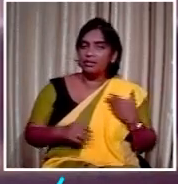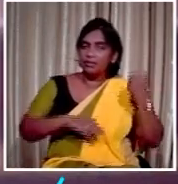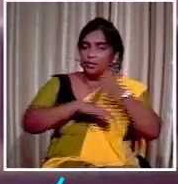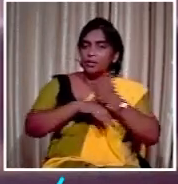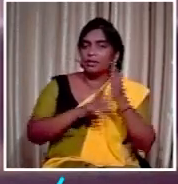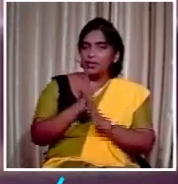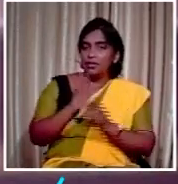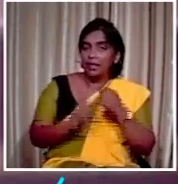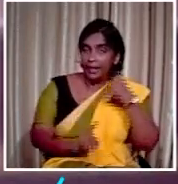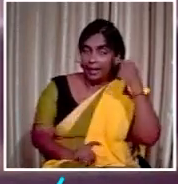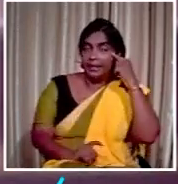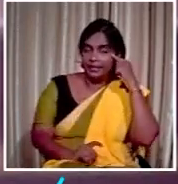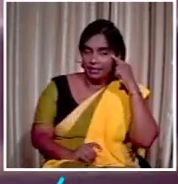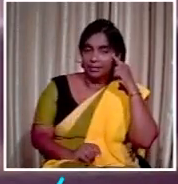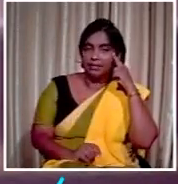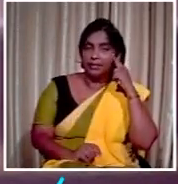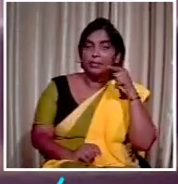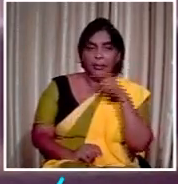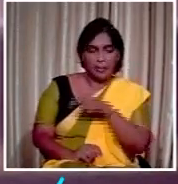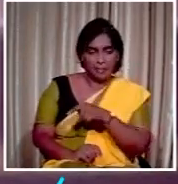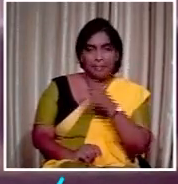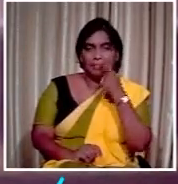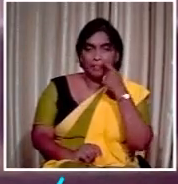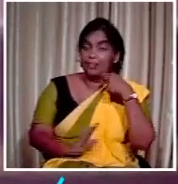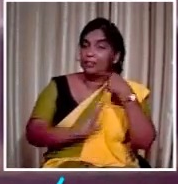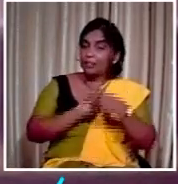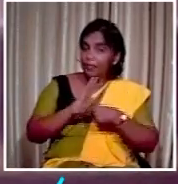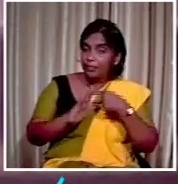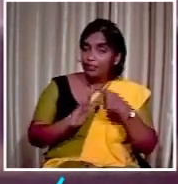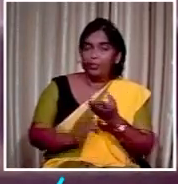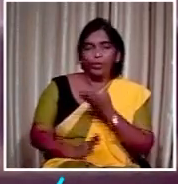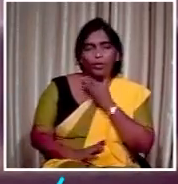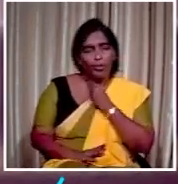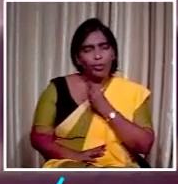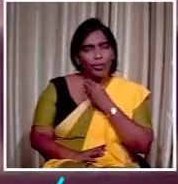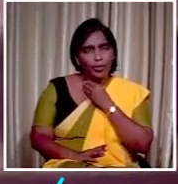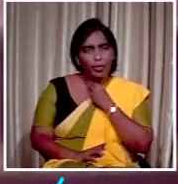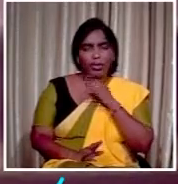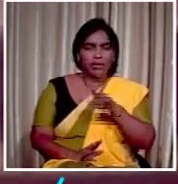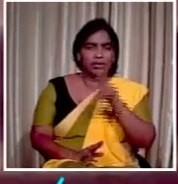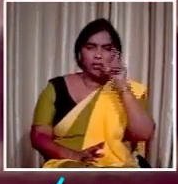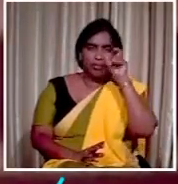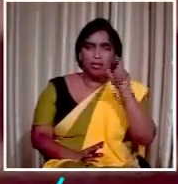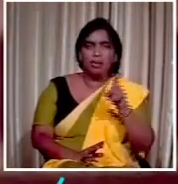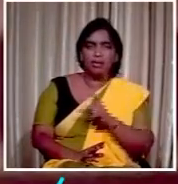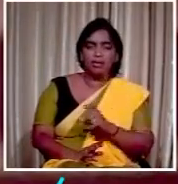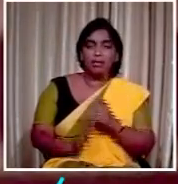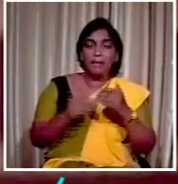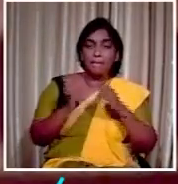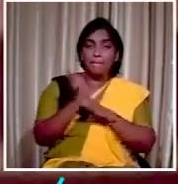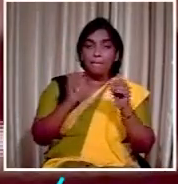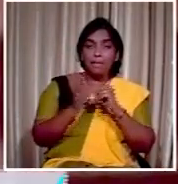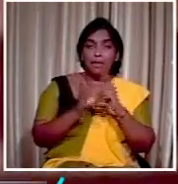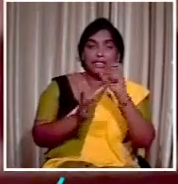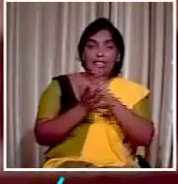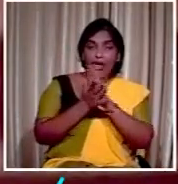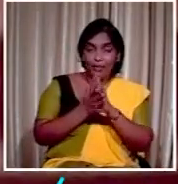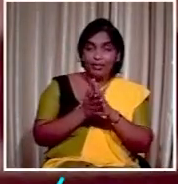मंत्री हितान मे रटे करबू बोरु बल चमुदीत गहुआ गेदर